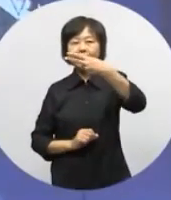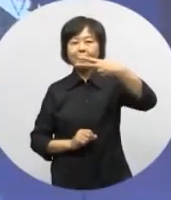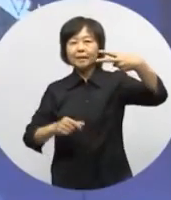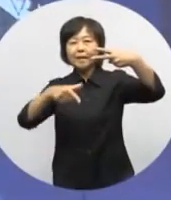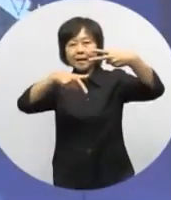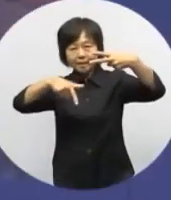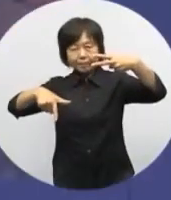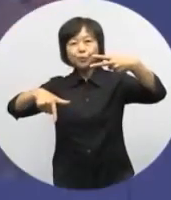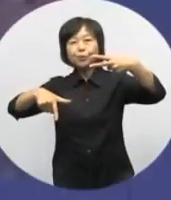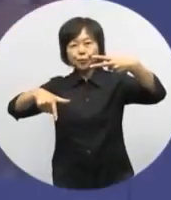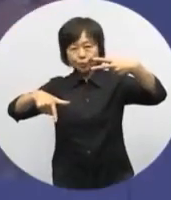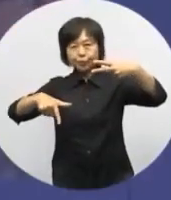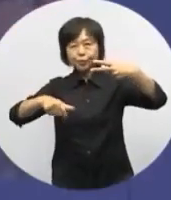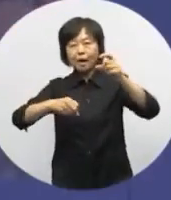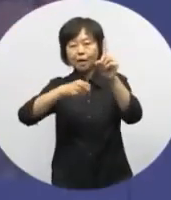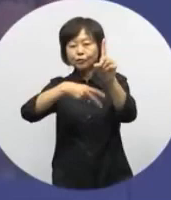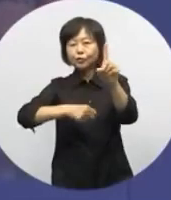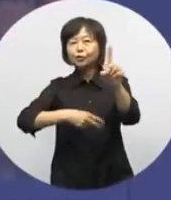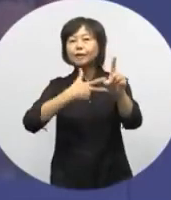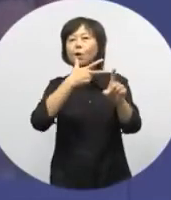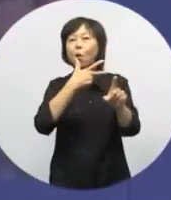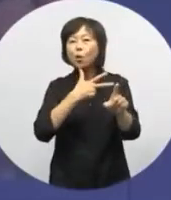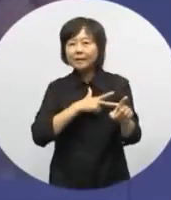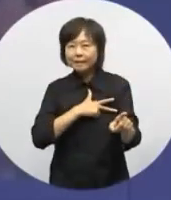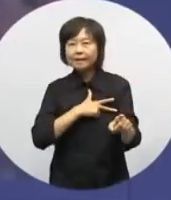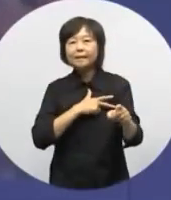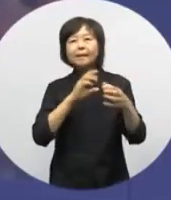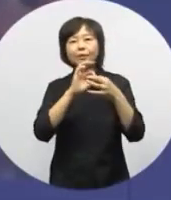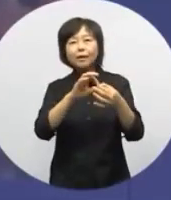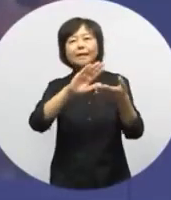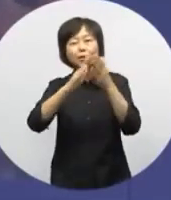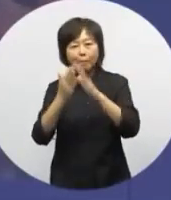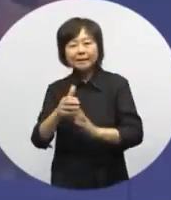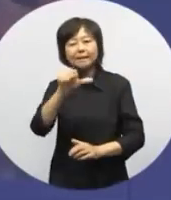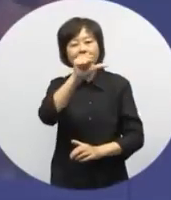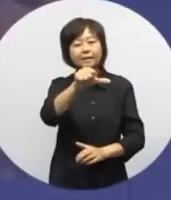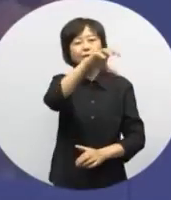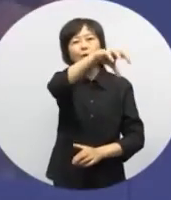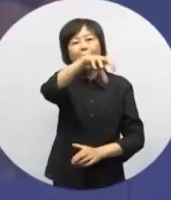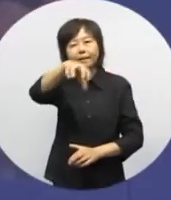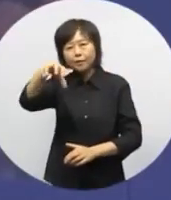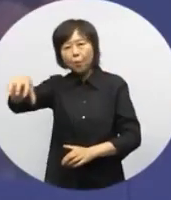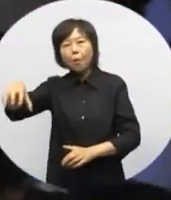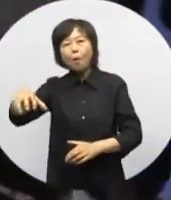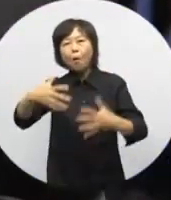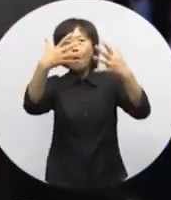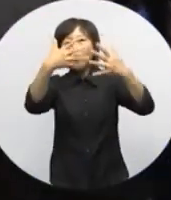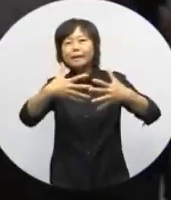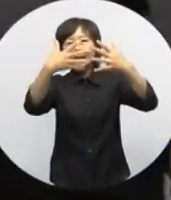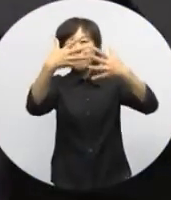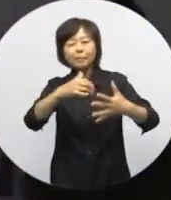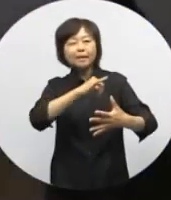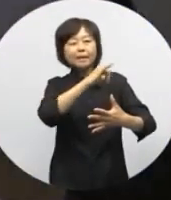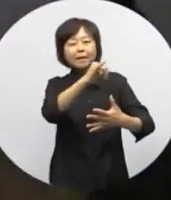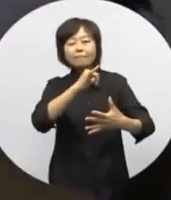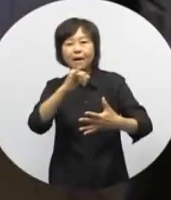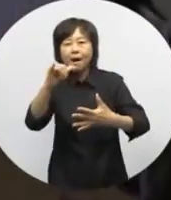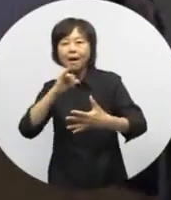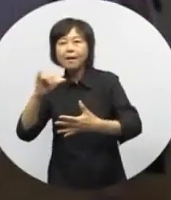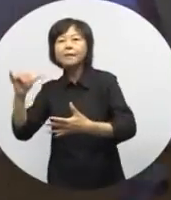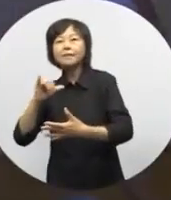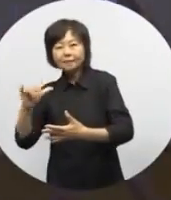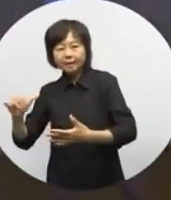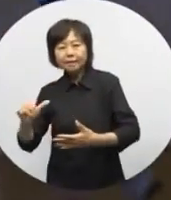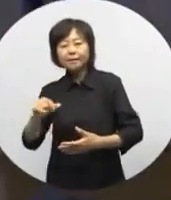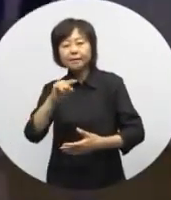第2部では宇宙飛行士にゆかりのある町5つの会場をテレビ電話でつなぎ、それぞれの町の